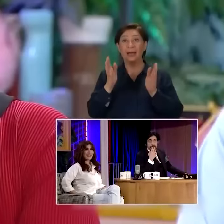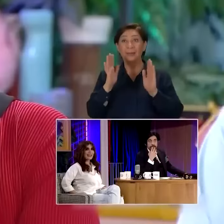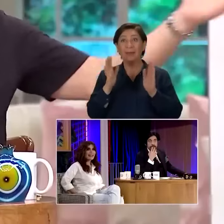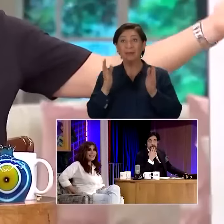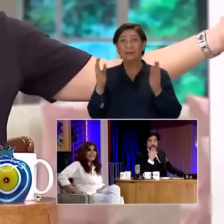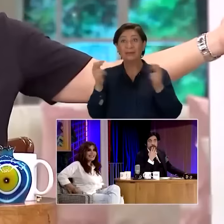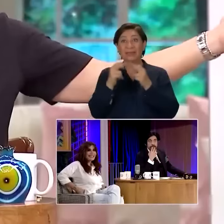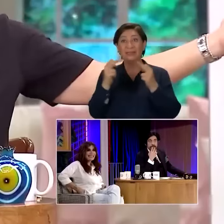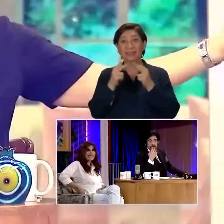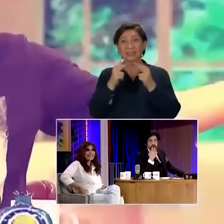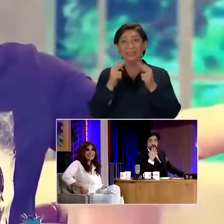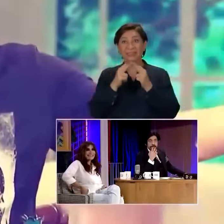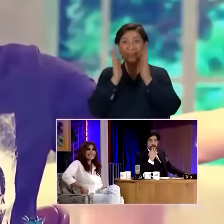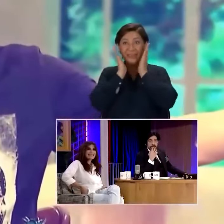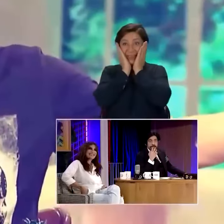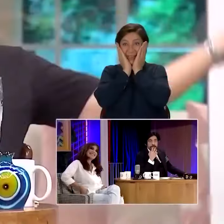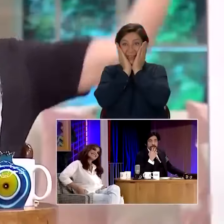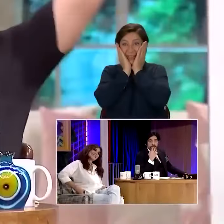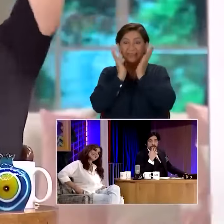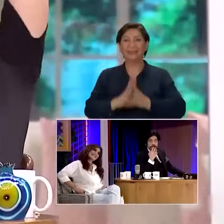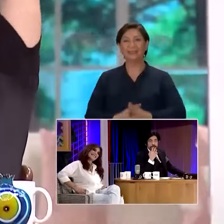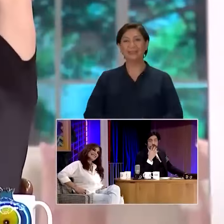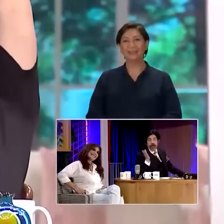dinlemiyor. Ananı ve babam, anam.